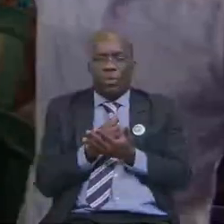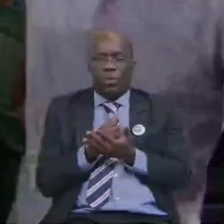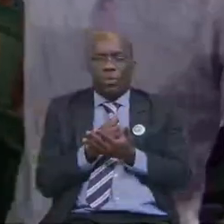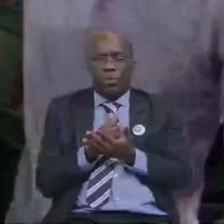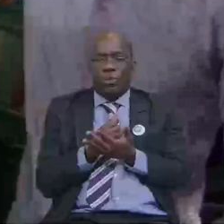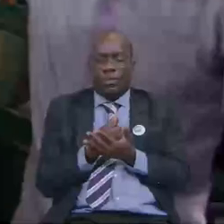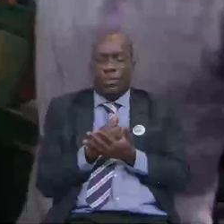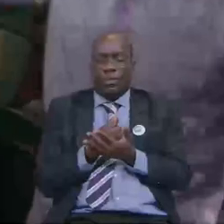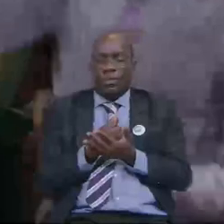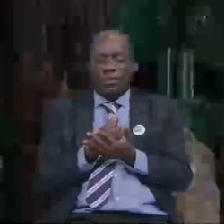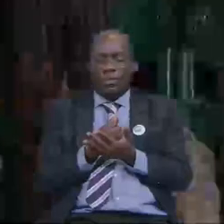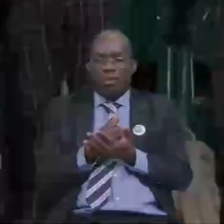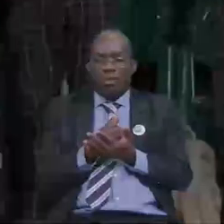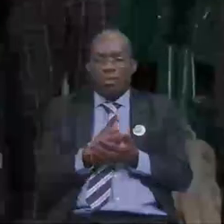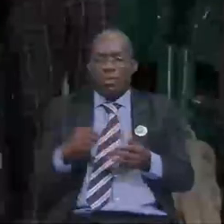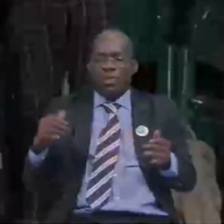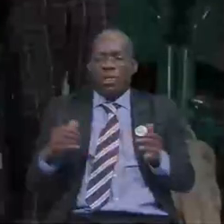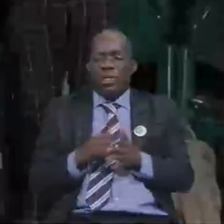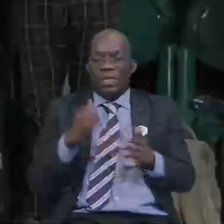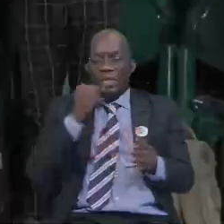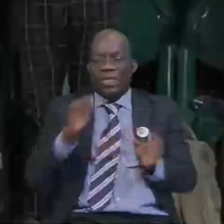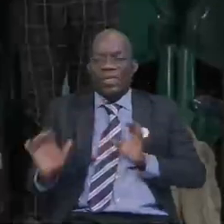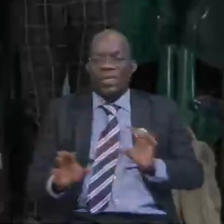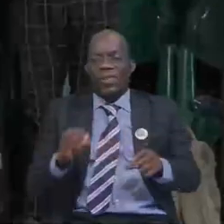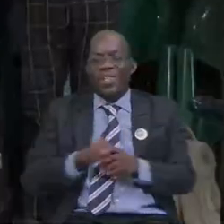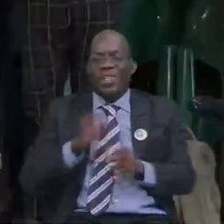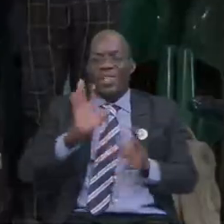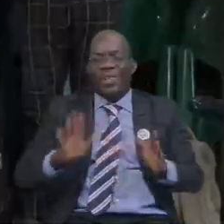c'est fait dans ta vie